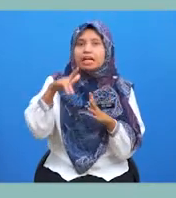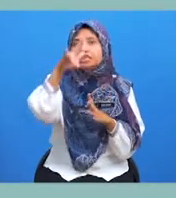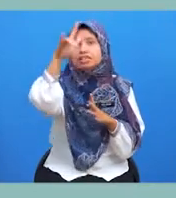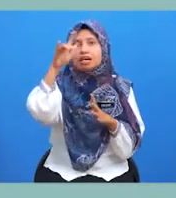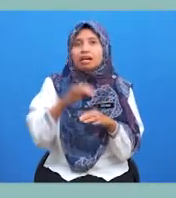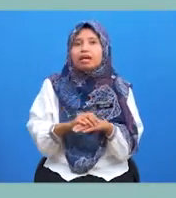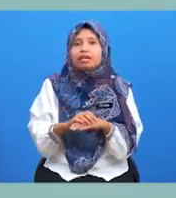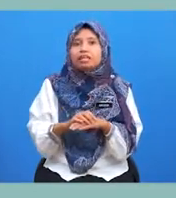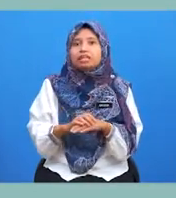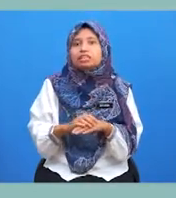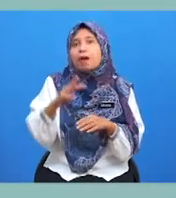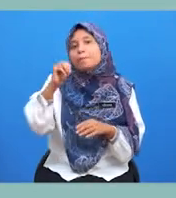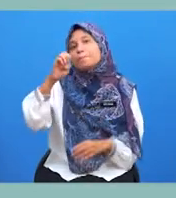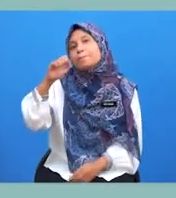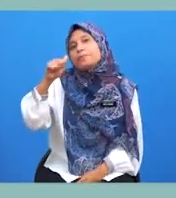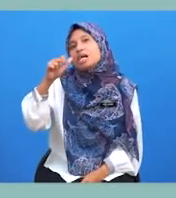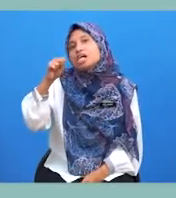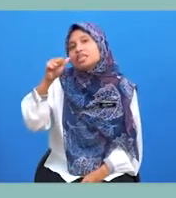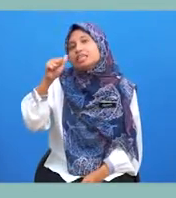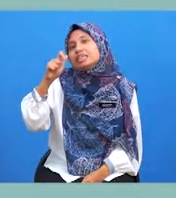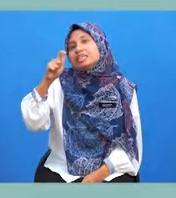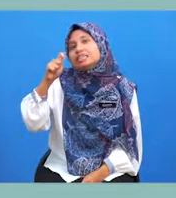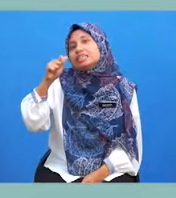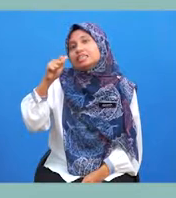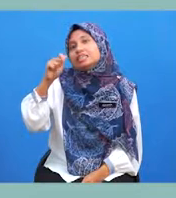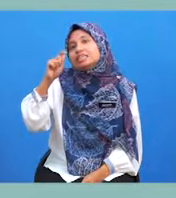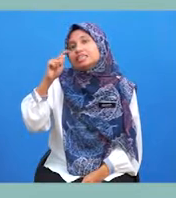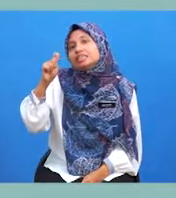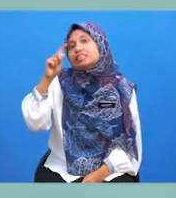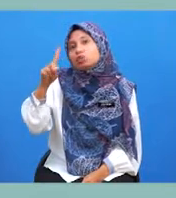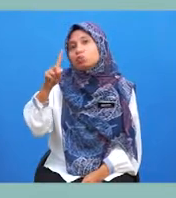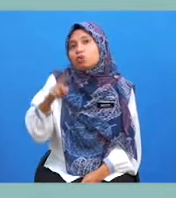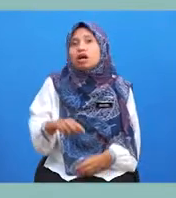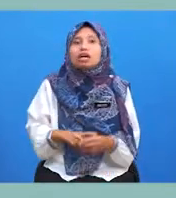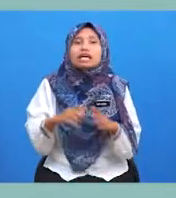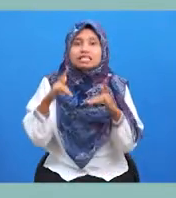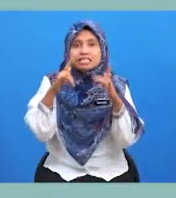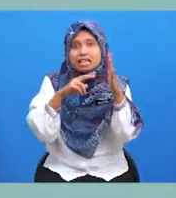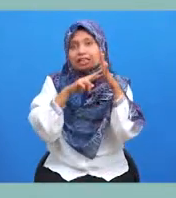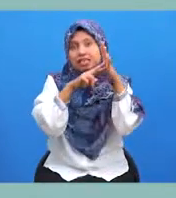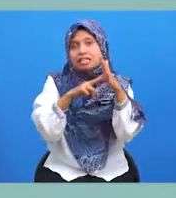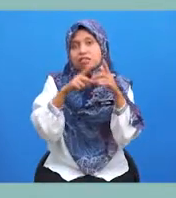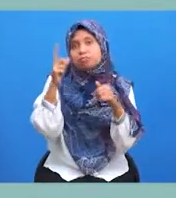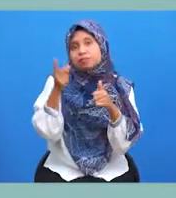tujuan pelancaran Mayasat 1, iaitu satelit pertama Malaysia.